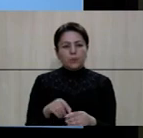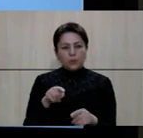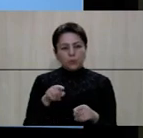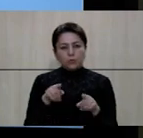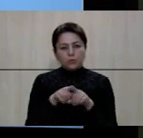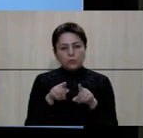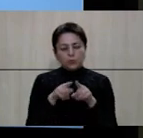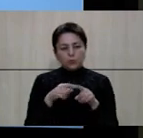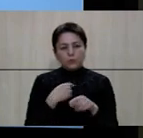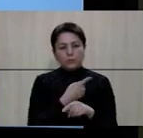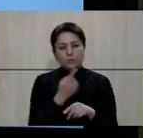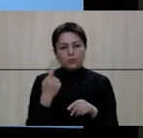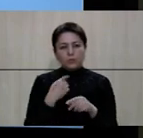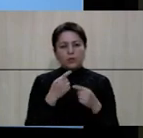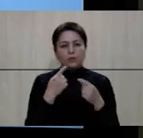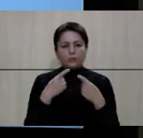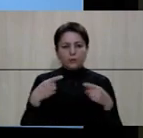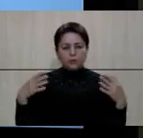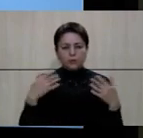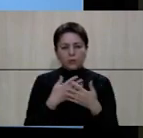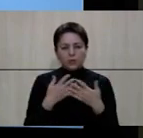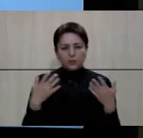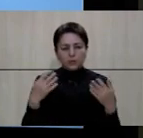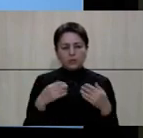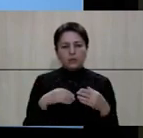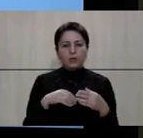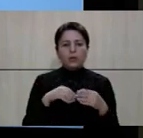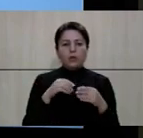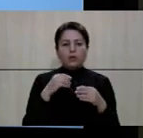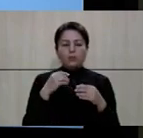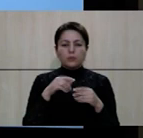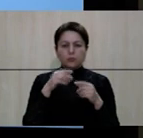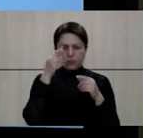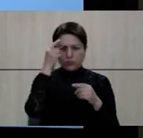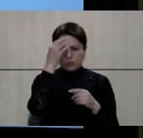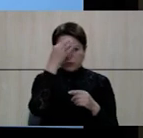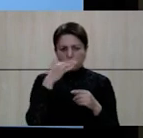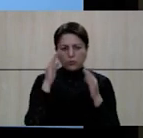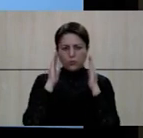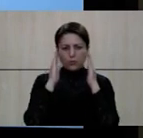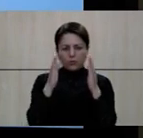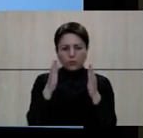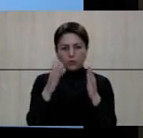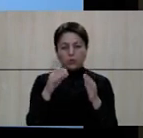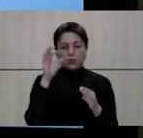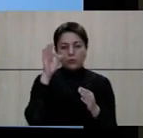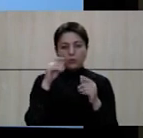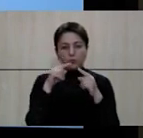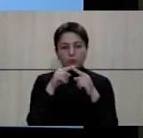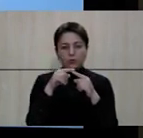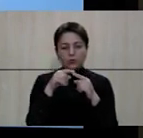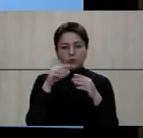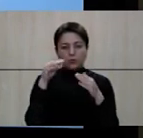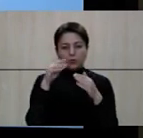Xuddi shuni biz, demak, biron bir narsa buyumga tovushni to'g'ri, ya'ni perpendikularga 0 gradus burchak ostida tushirganda,